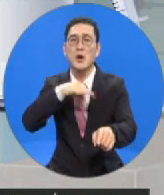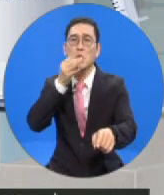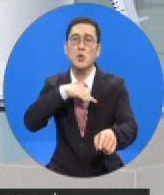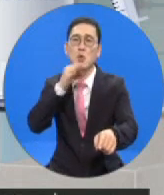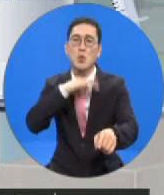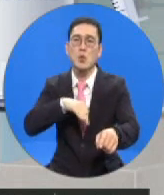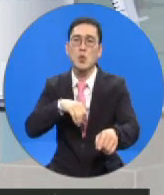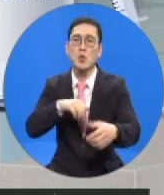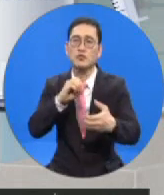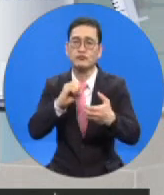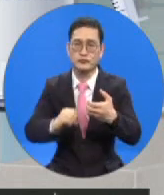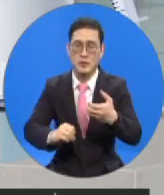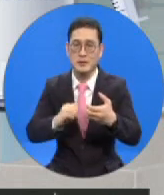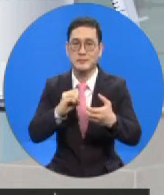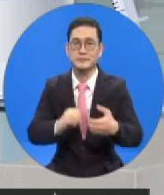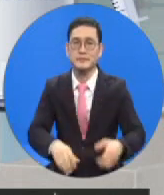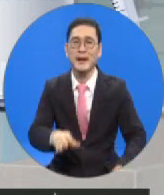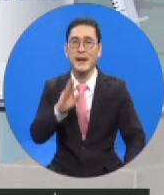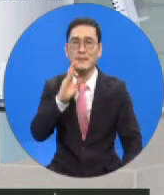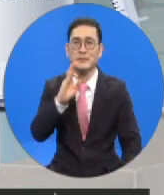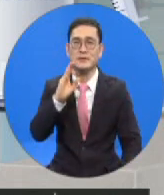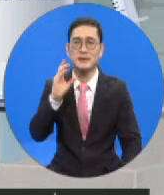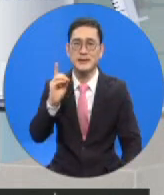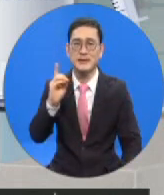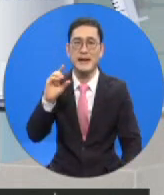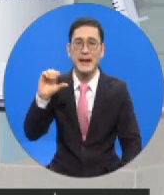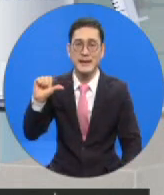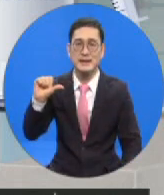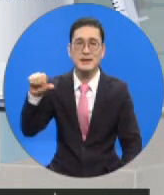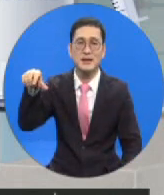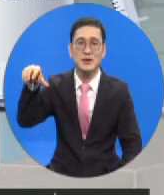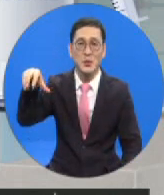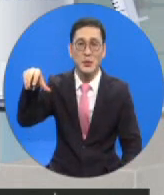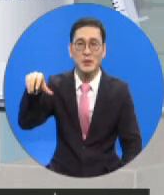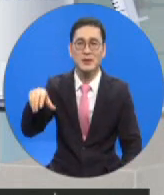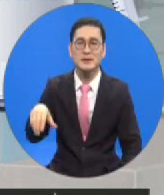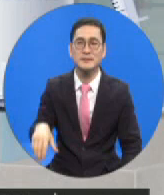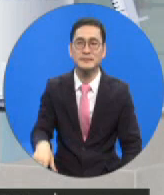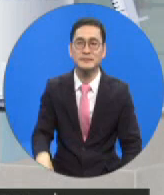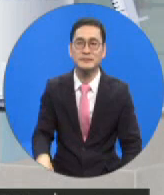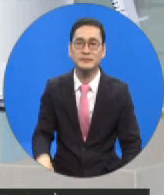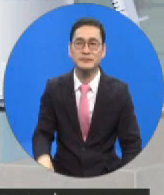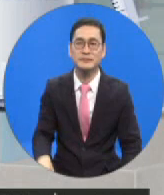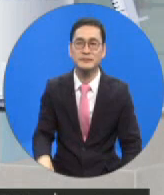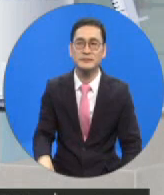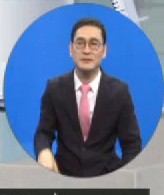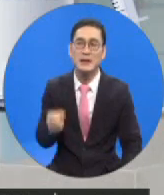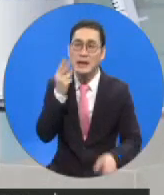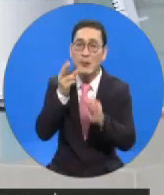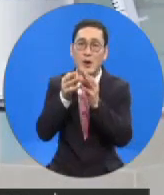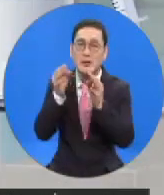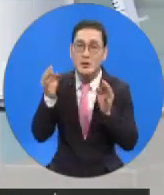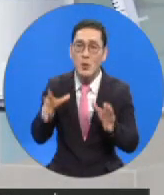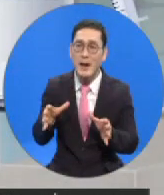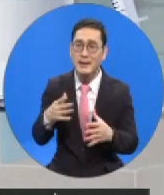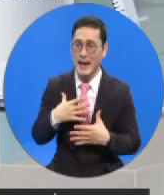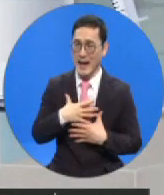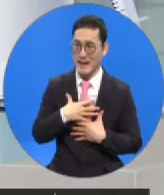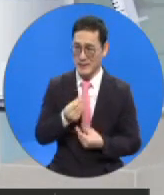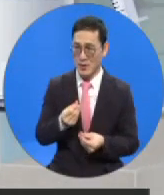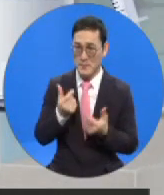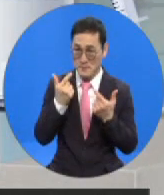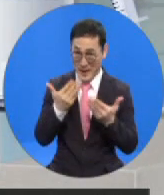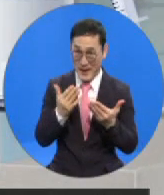미 식품의약국 FDA 요구 2개월 안정성 데이터에 문제없을 경우 긴급 승인을 신청할